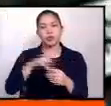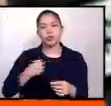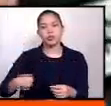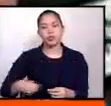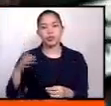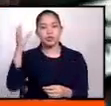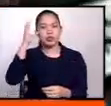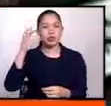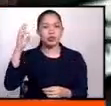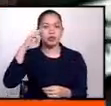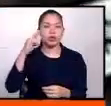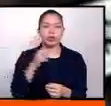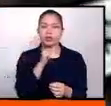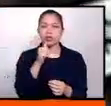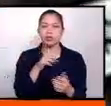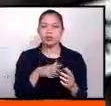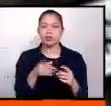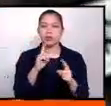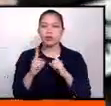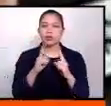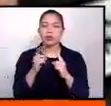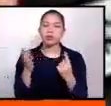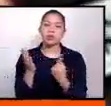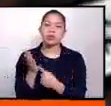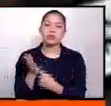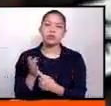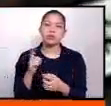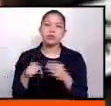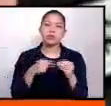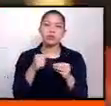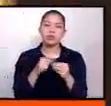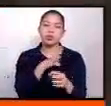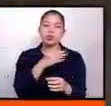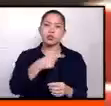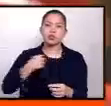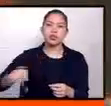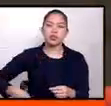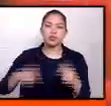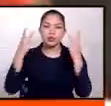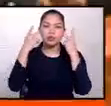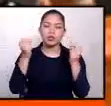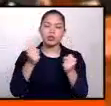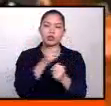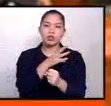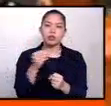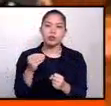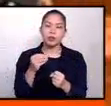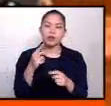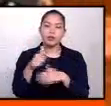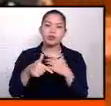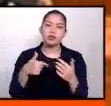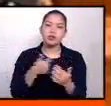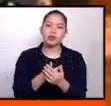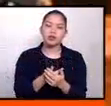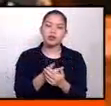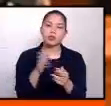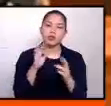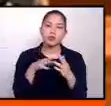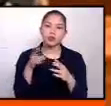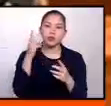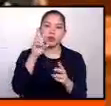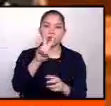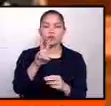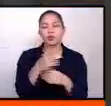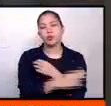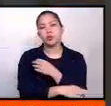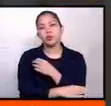Chito Santa Romana, hindi malayong mapag-usapan ito ng Pangulo at ni Chinese President Xi Jinping sa General Review ng Bilateral Relations ng dalawang